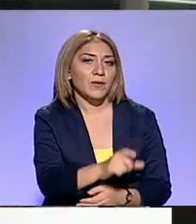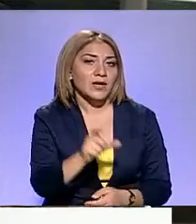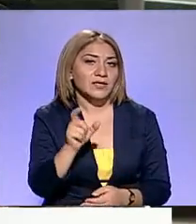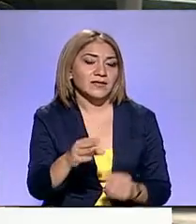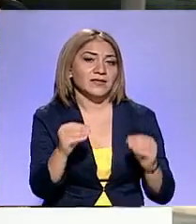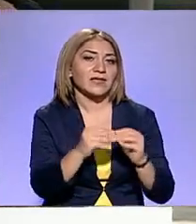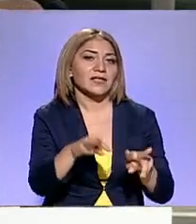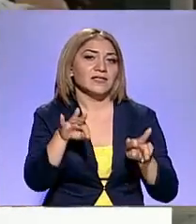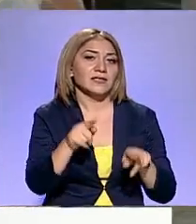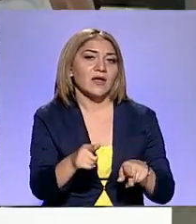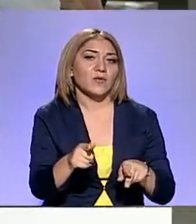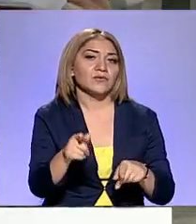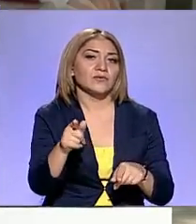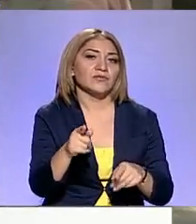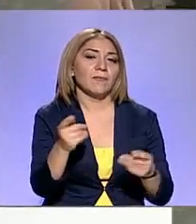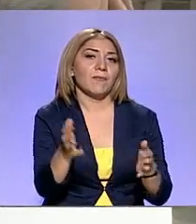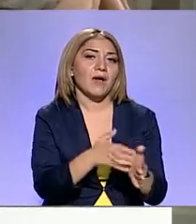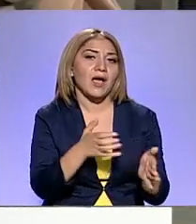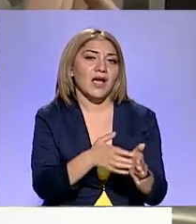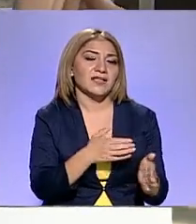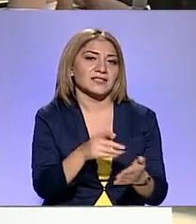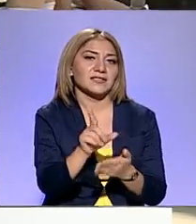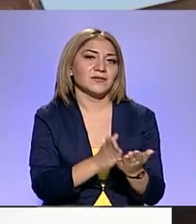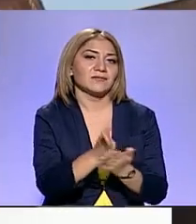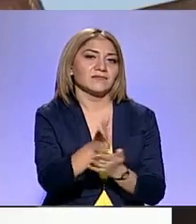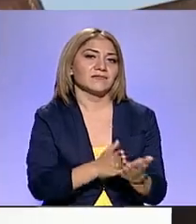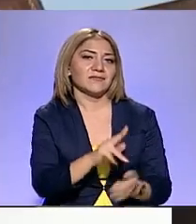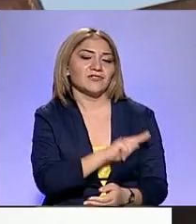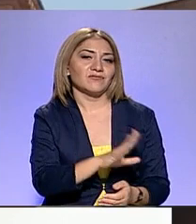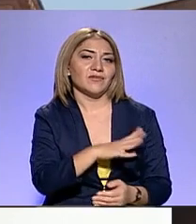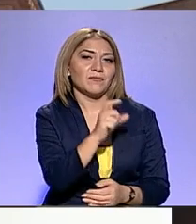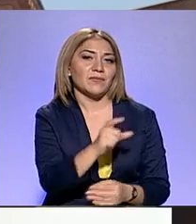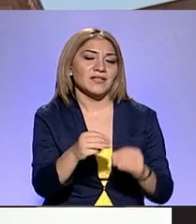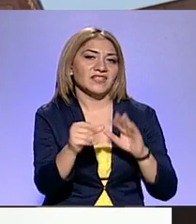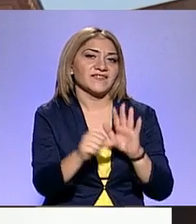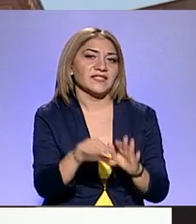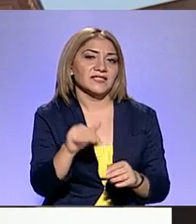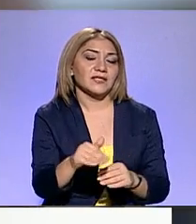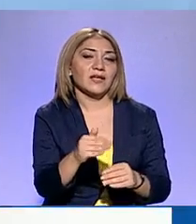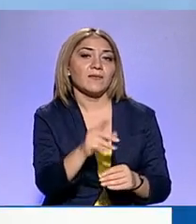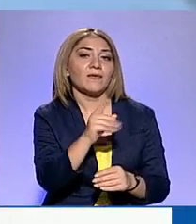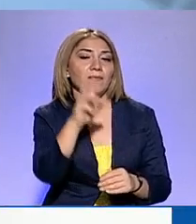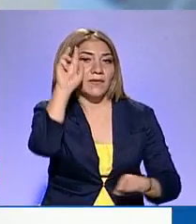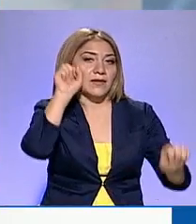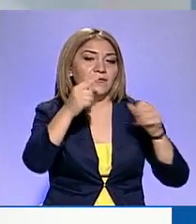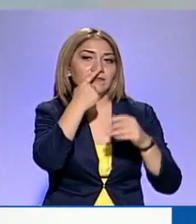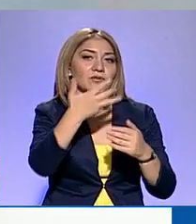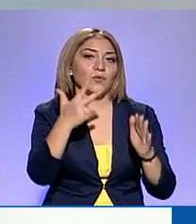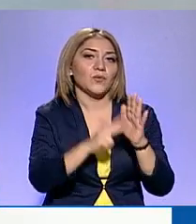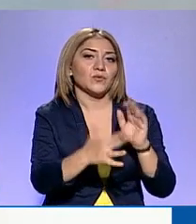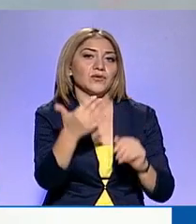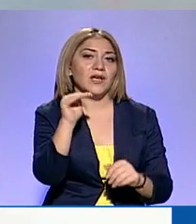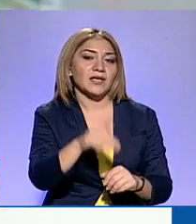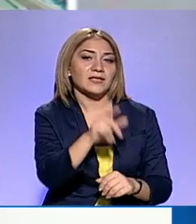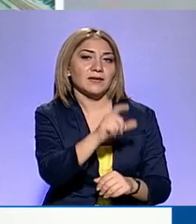նաեւ 10 տարուց պակաս աշխատանքային ստաժով մարդիկ։ Կառավարություն նորեր առաջ հենց այդ 85,000 անձանց բաժին գումարը